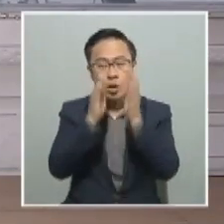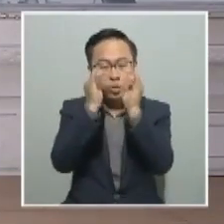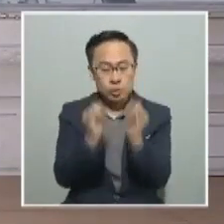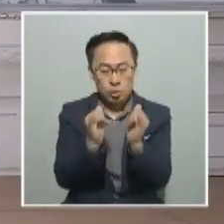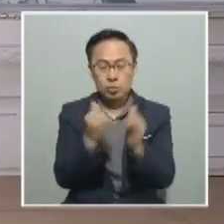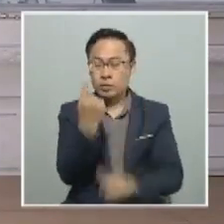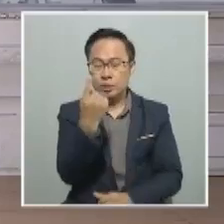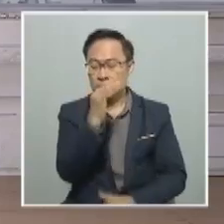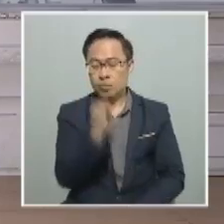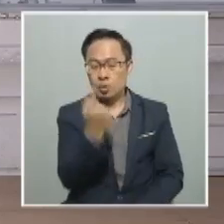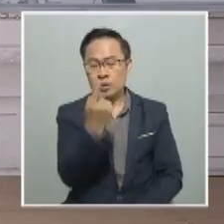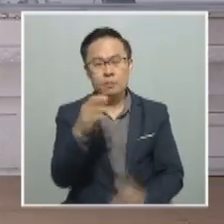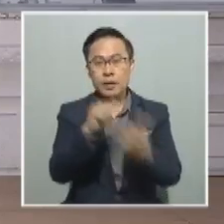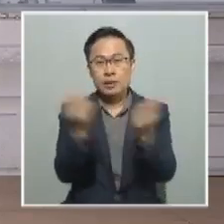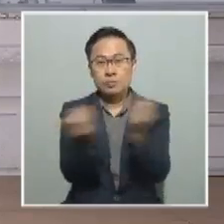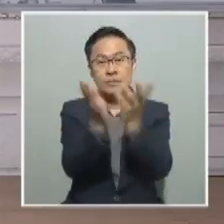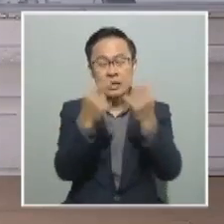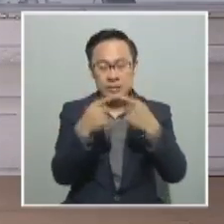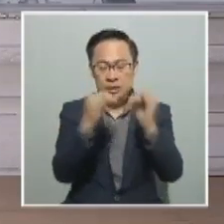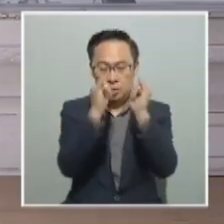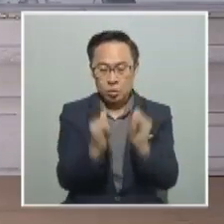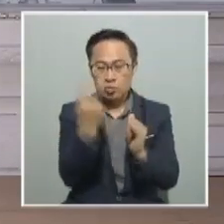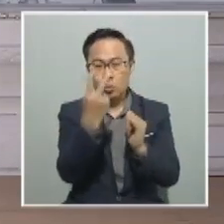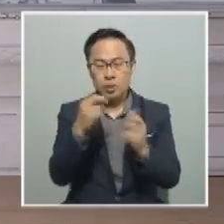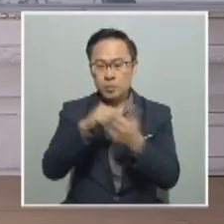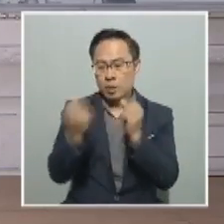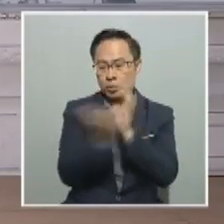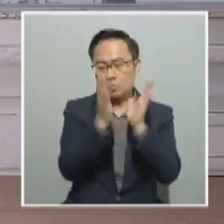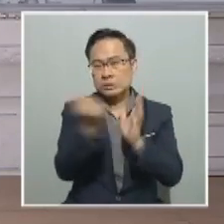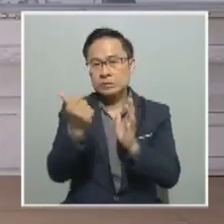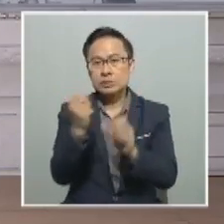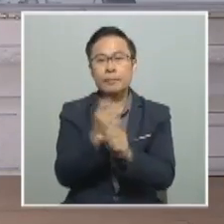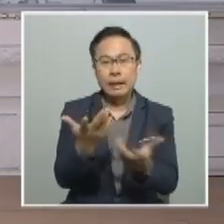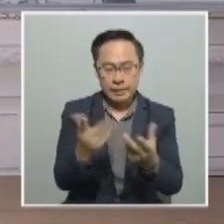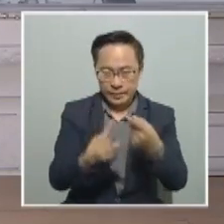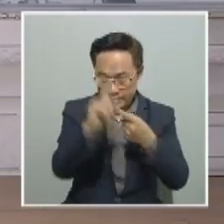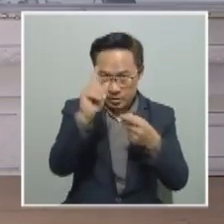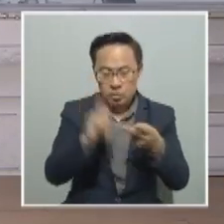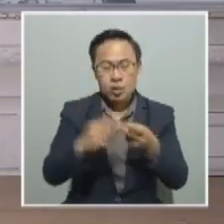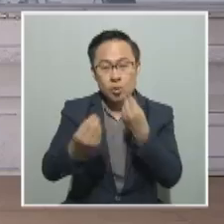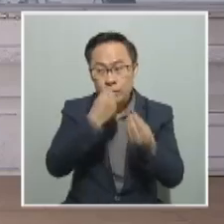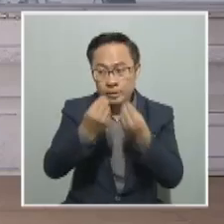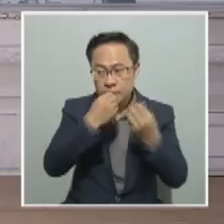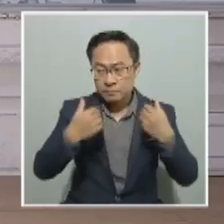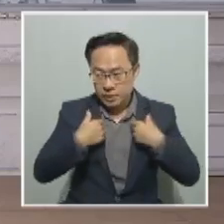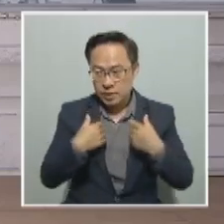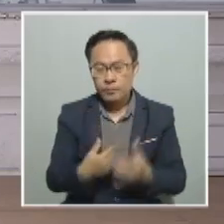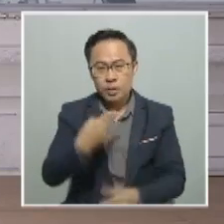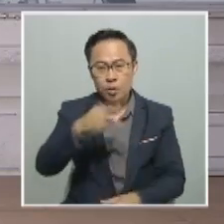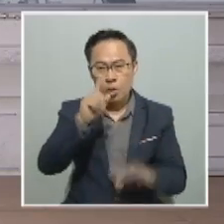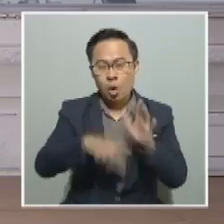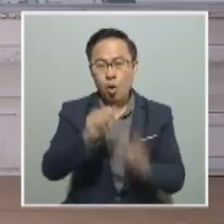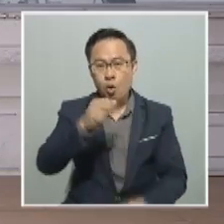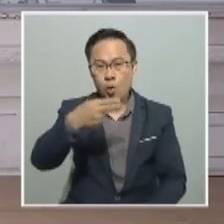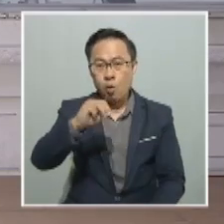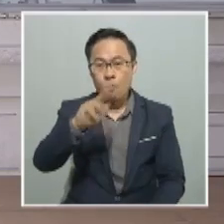าญคู่นี้มาหาคำตอบว่าจะแก้ไขสารพัดปัญหาเราได้ยังไง ถูกต้องแล้วเรายังมีอาหารที่อร่อยมากๆเลยเป็นห่อหมกเมนูสุข